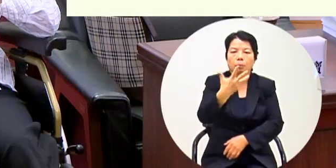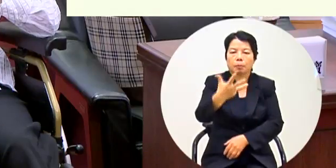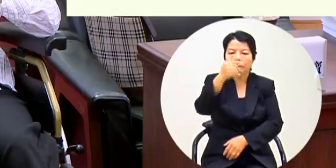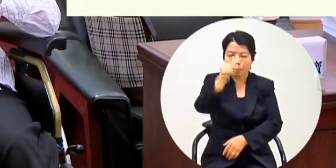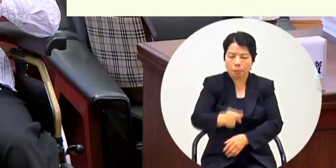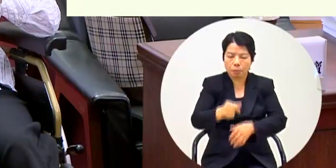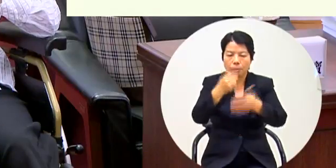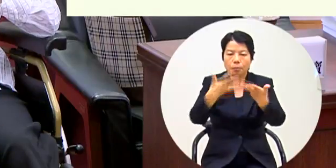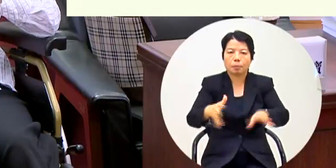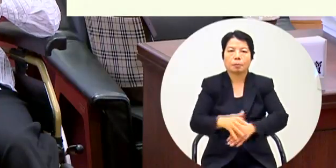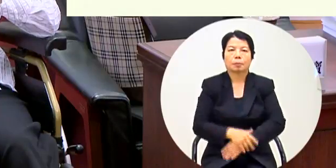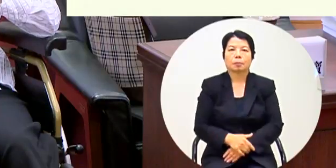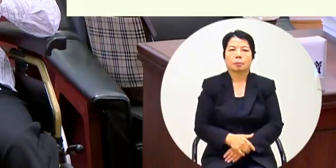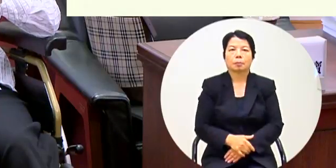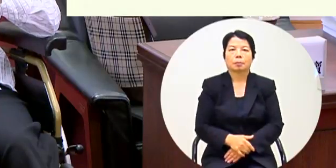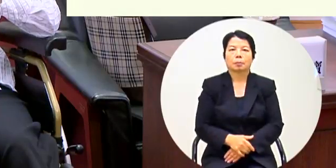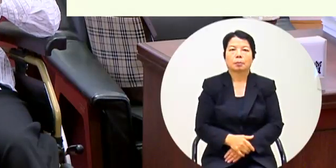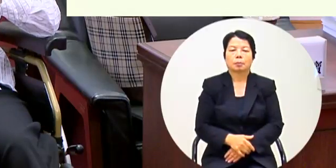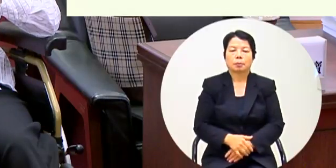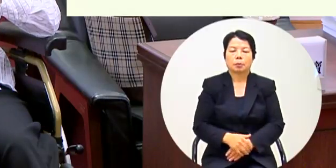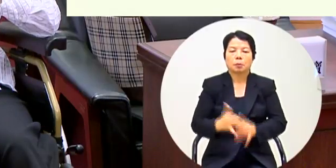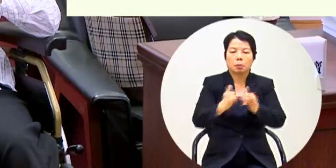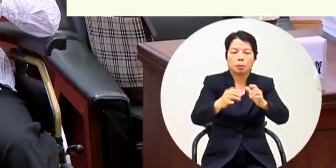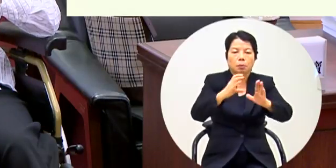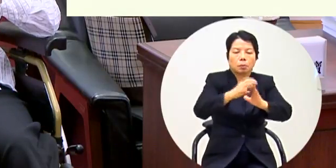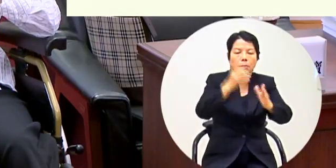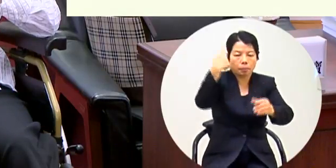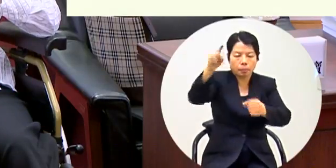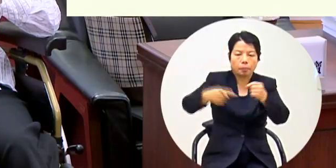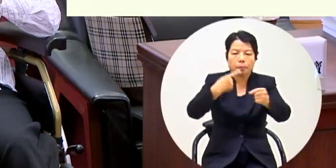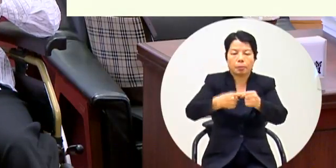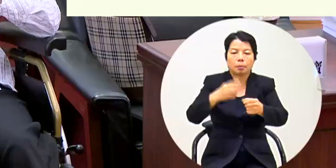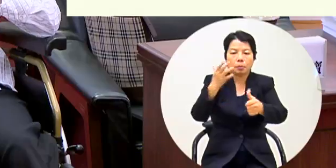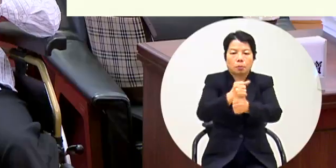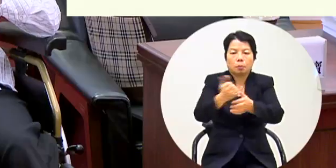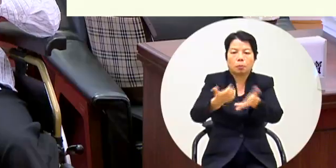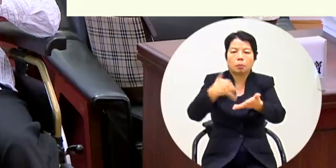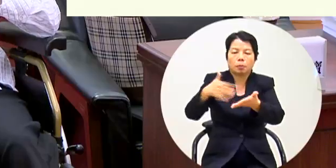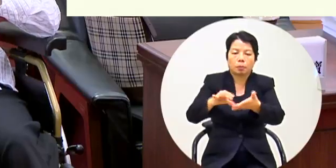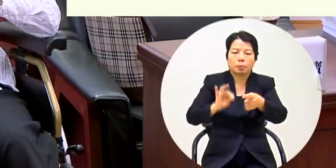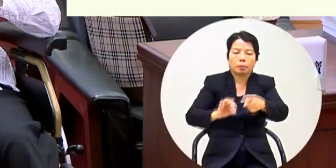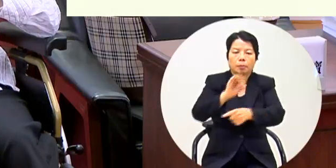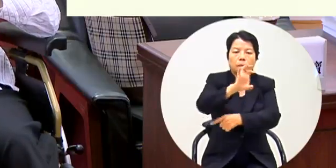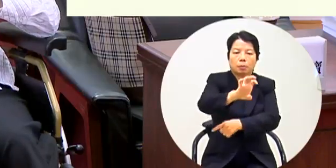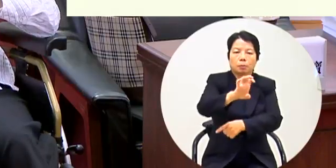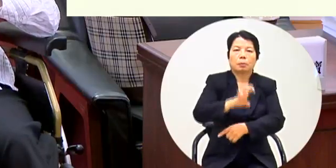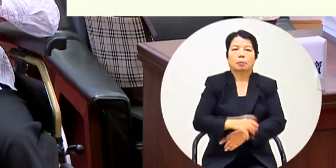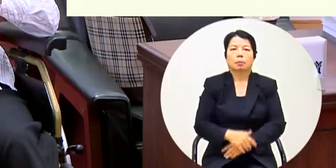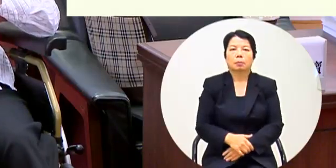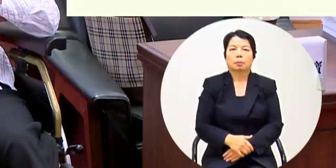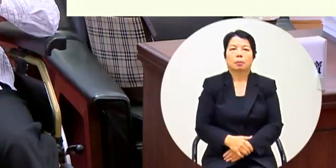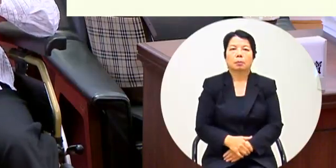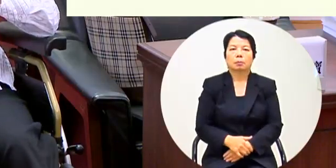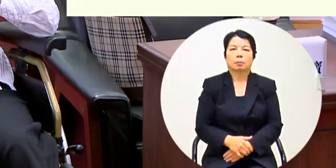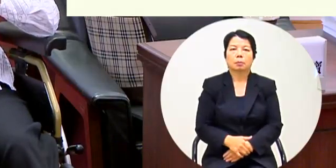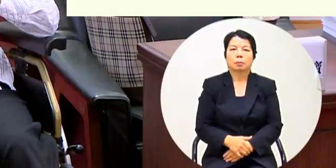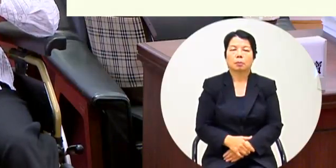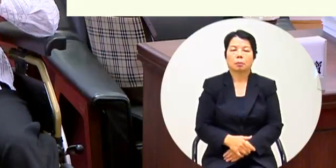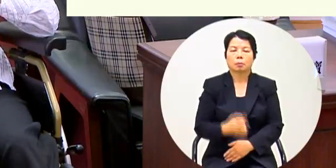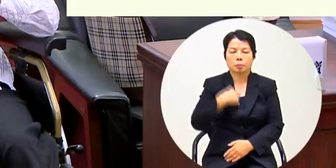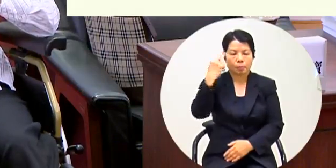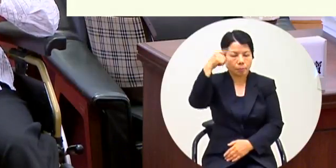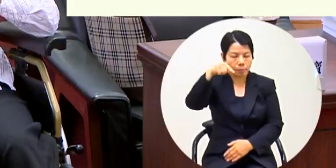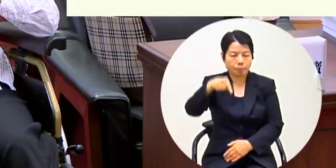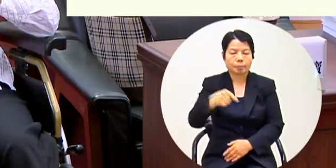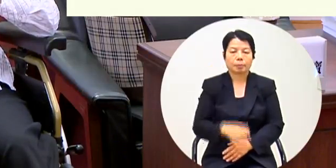这个社会局明年呢的总预算的40%。那所以我觉得啊，我们既然在老人福利业务里